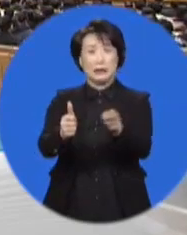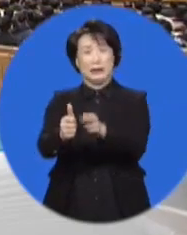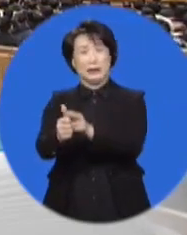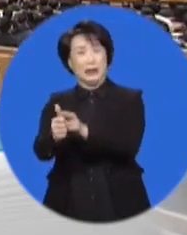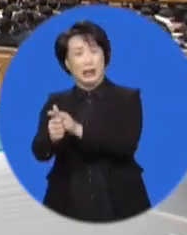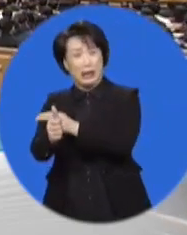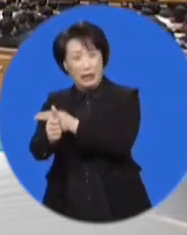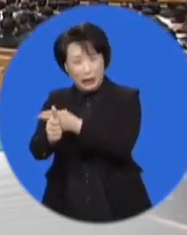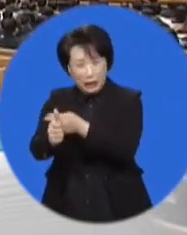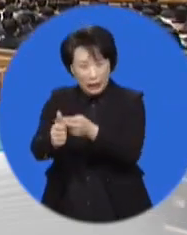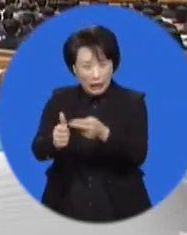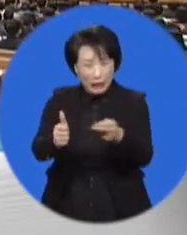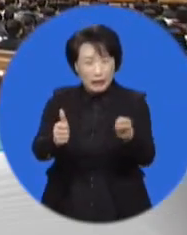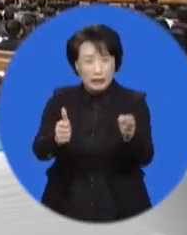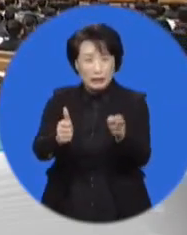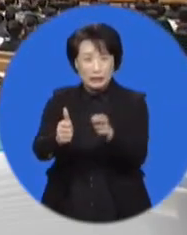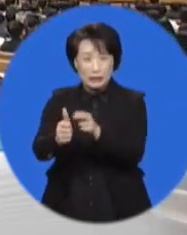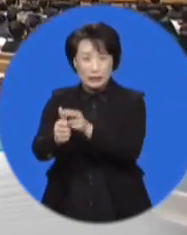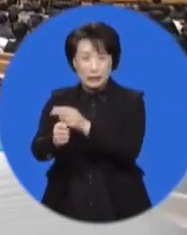채찍에